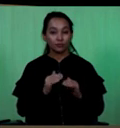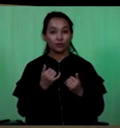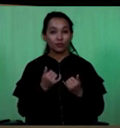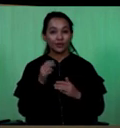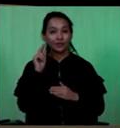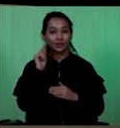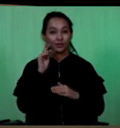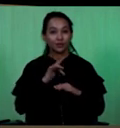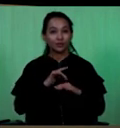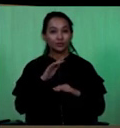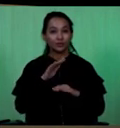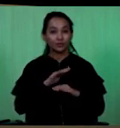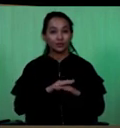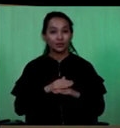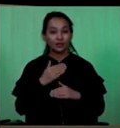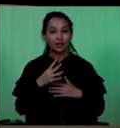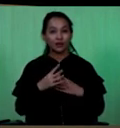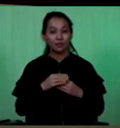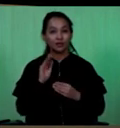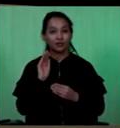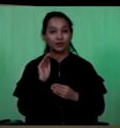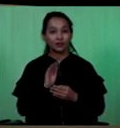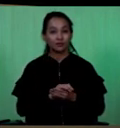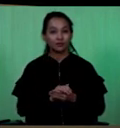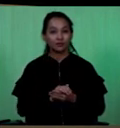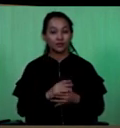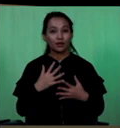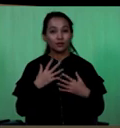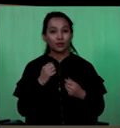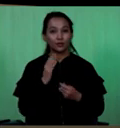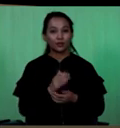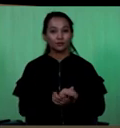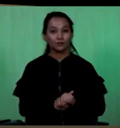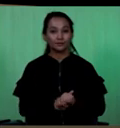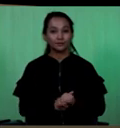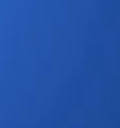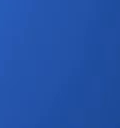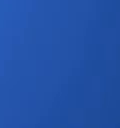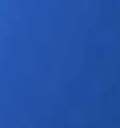bugungi darsimizga yakun yasab, sizlar bilan xayrlashamiz. Xayr, salomat bo'ling.